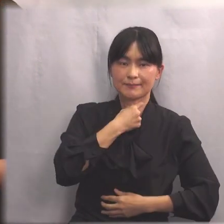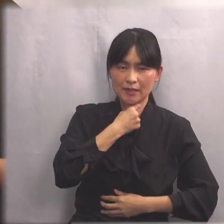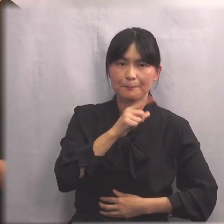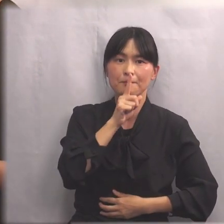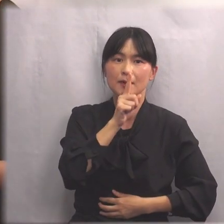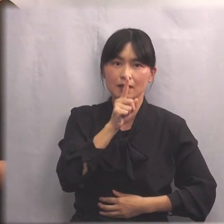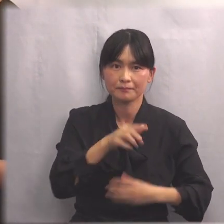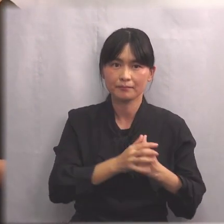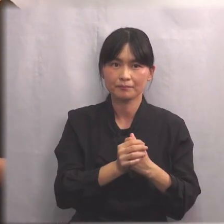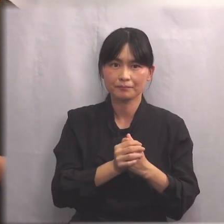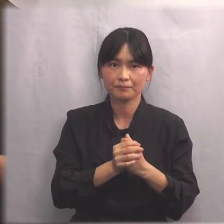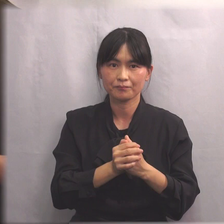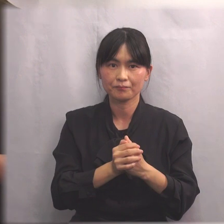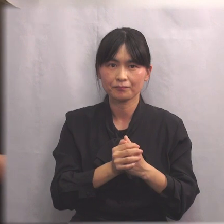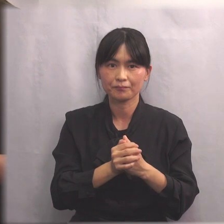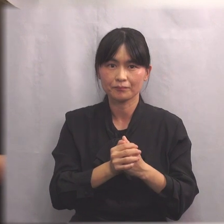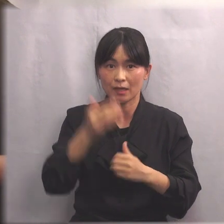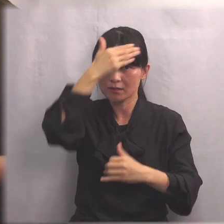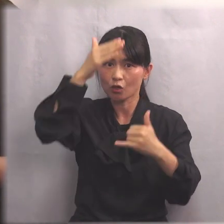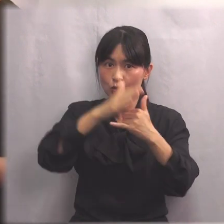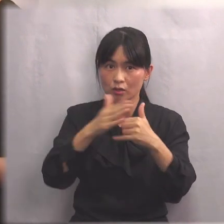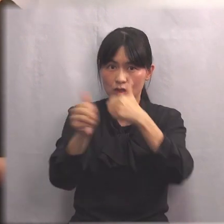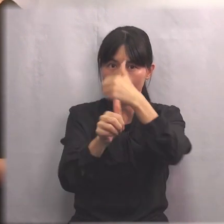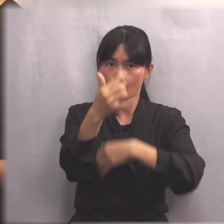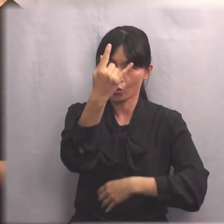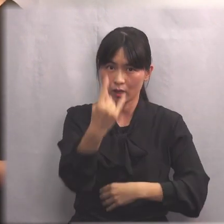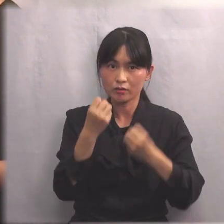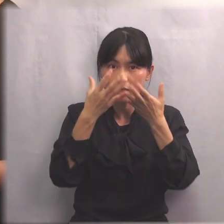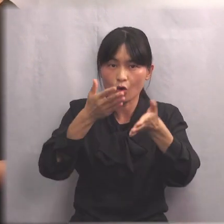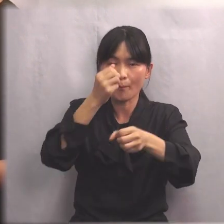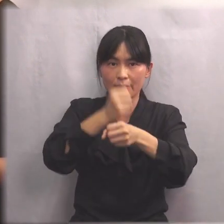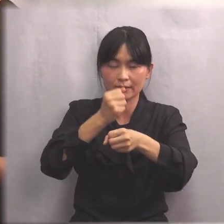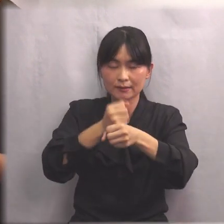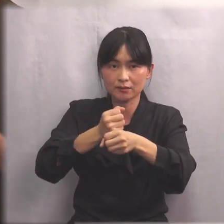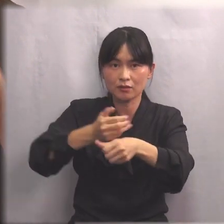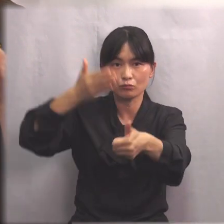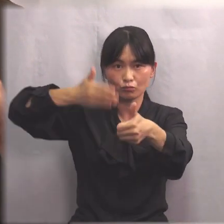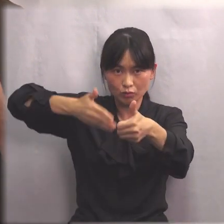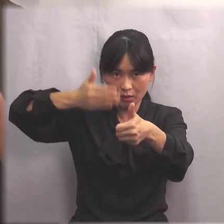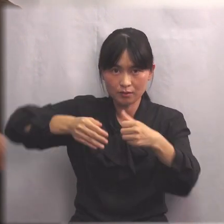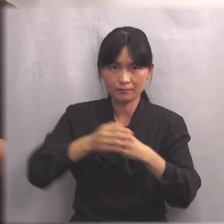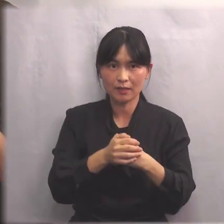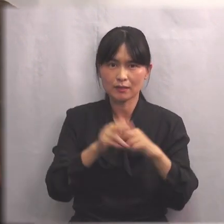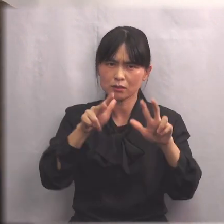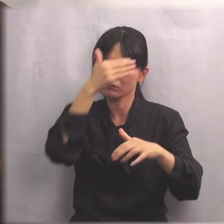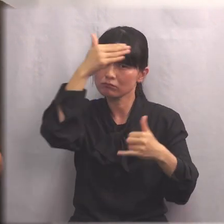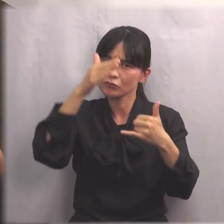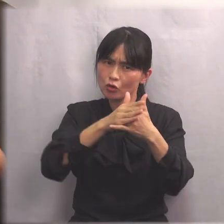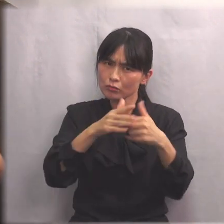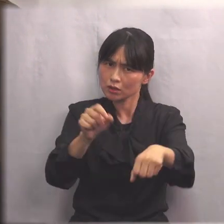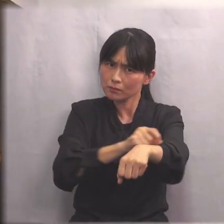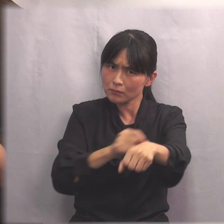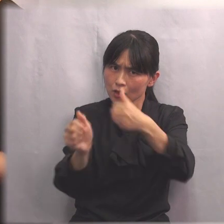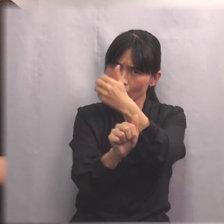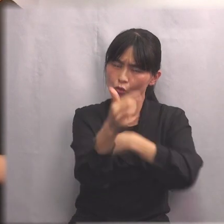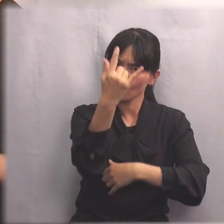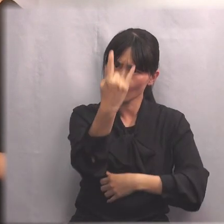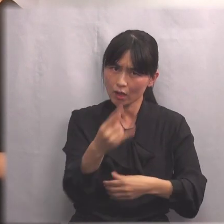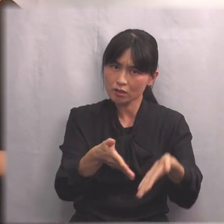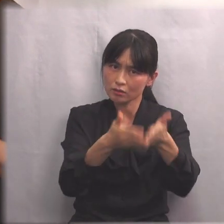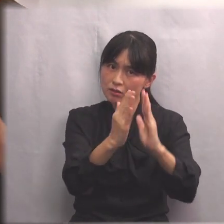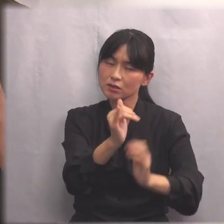제안입니다. 그리고 청소년위원회 또한 신설을 제안드렸습니다. 지금은 청소년특별위원회가 설치되어